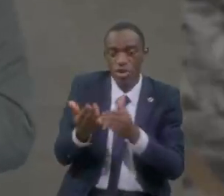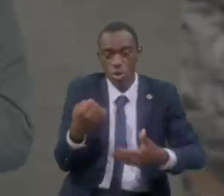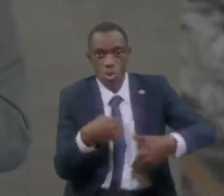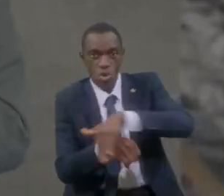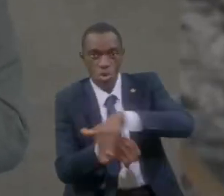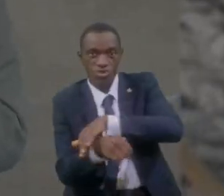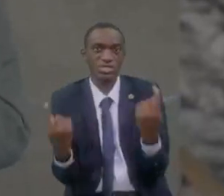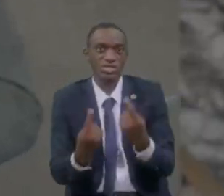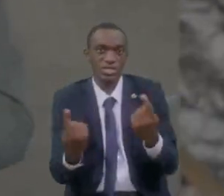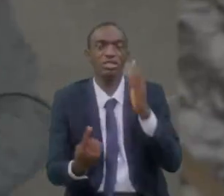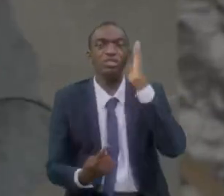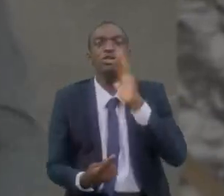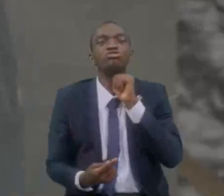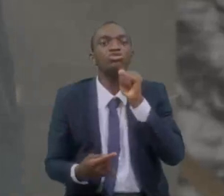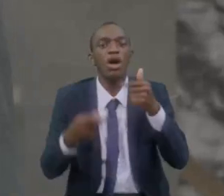prospère point.